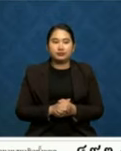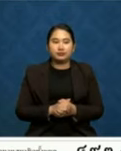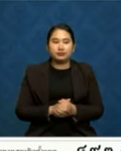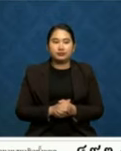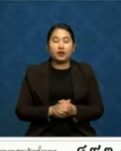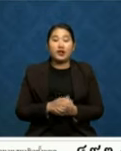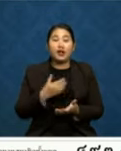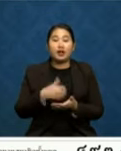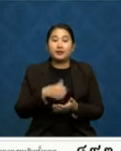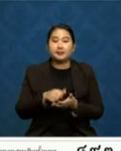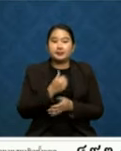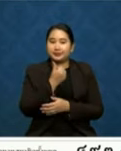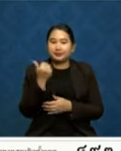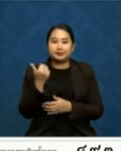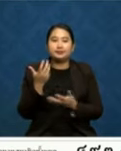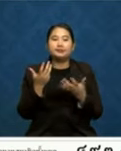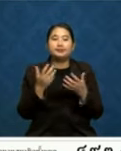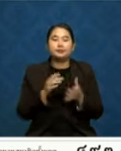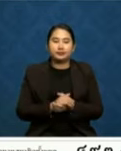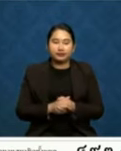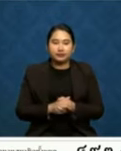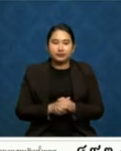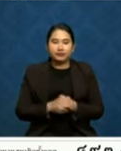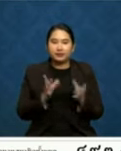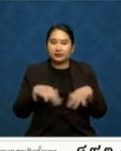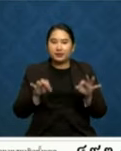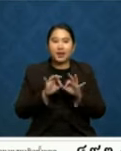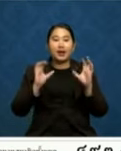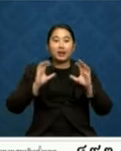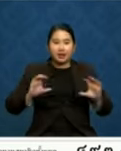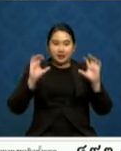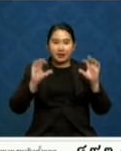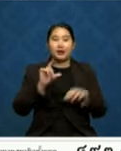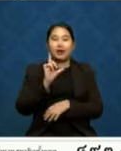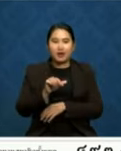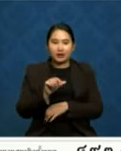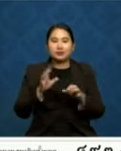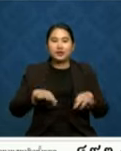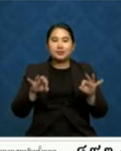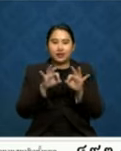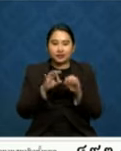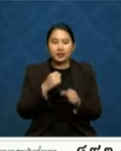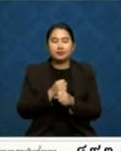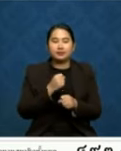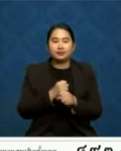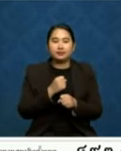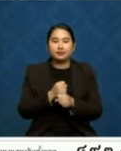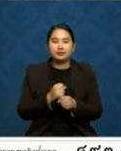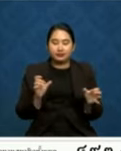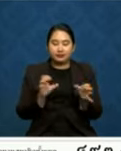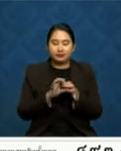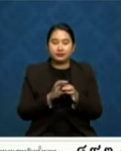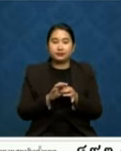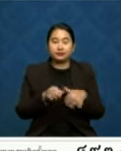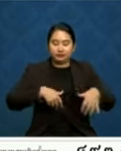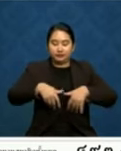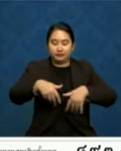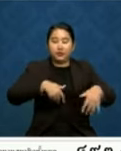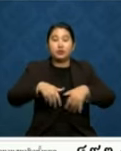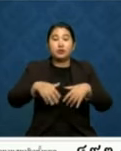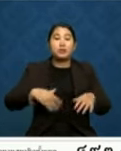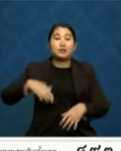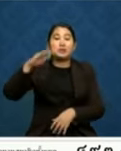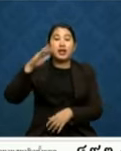มถือว่าเป็นประเด็นรองแต่ว่าสิ่งที่เกิดจากรัฐเนี่ยผมว่าเป็นสิ่งที่สำคัญมากที่ทำให้มีผลกระทบต่อพี่น้อง